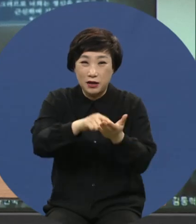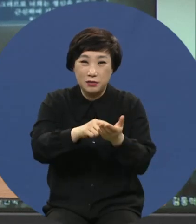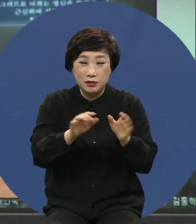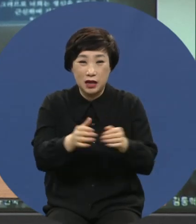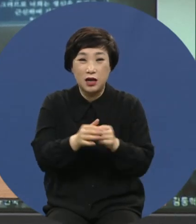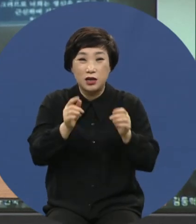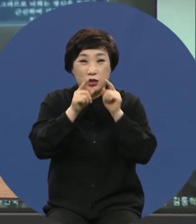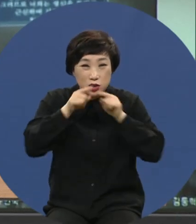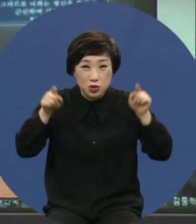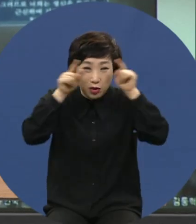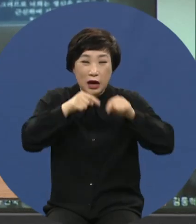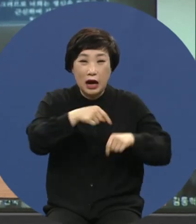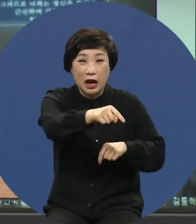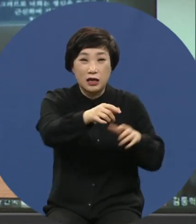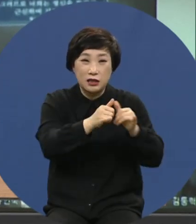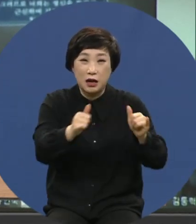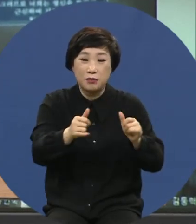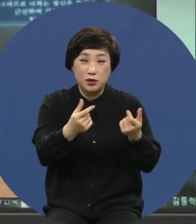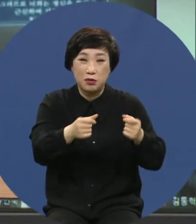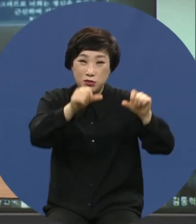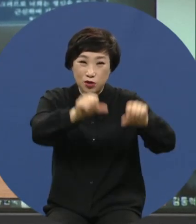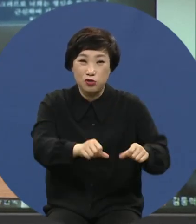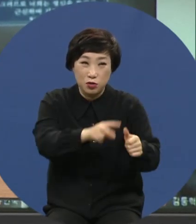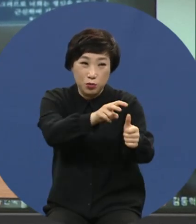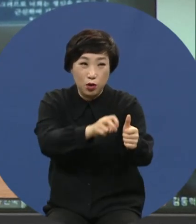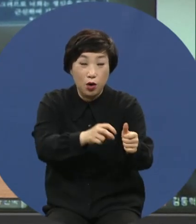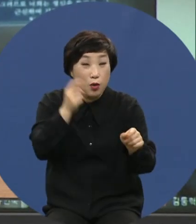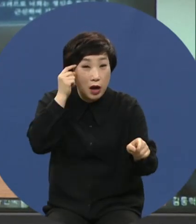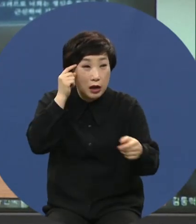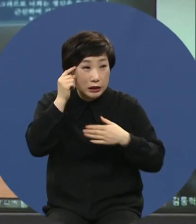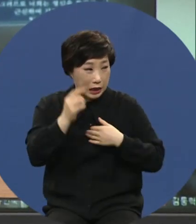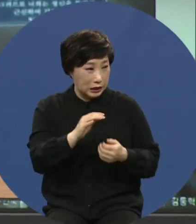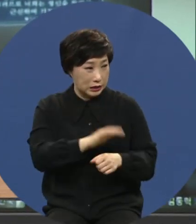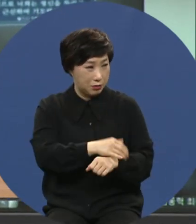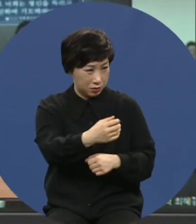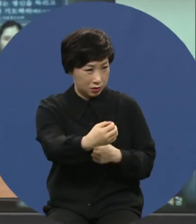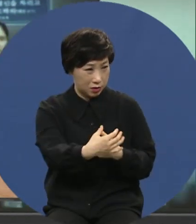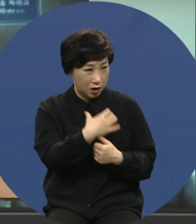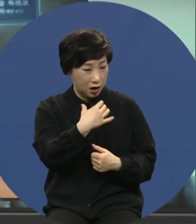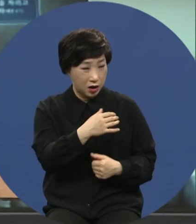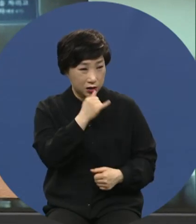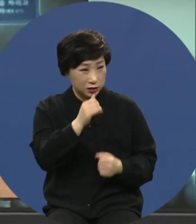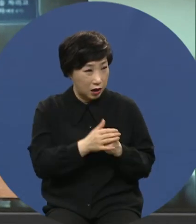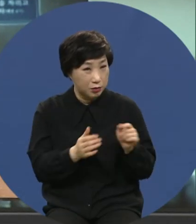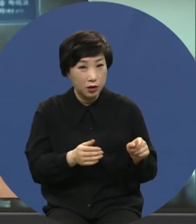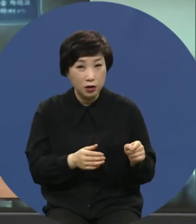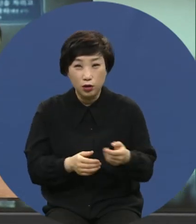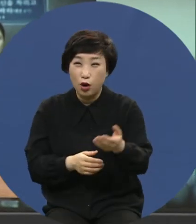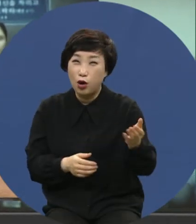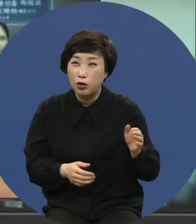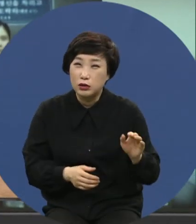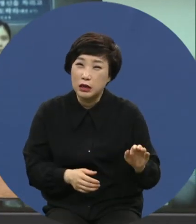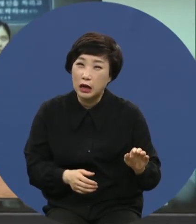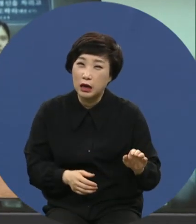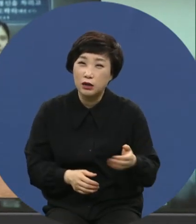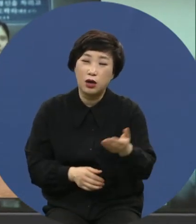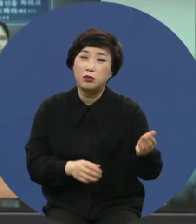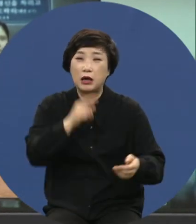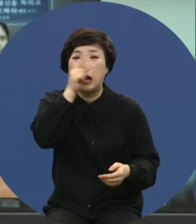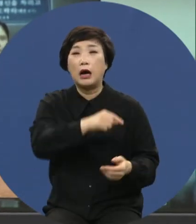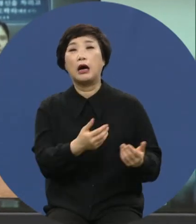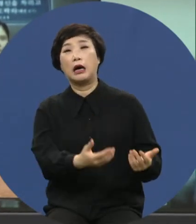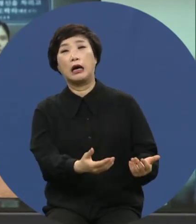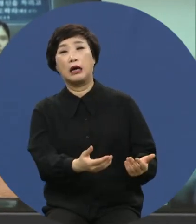자라고 저주하고 미워하고. 왜? 자기에게 잘못했다고. 이런 세상에 잘못된 부위가